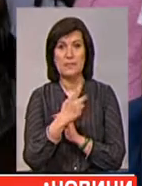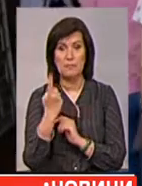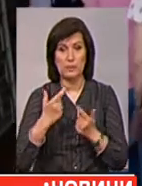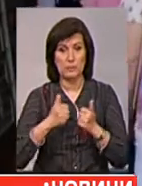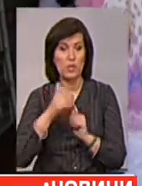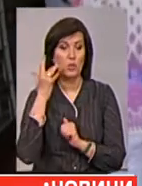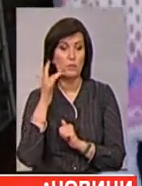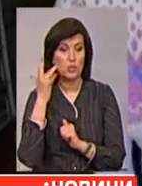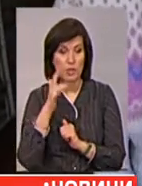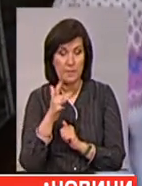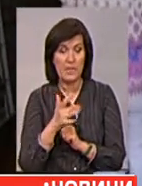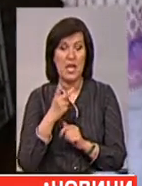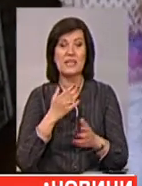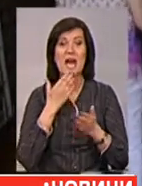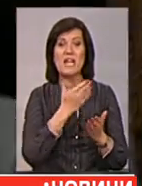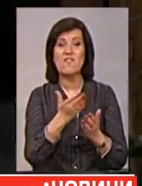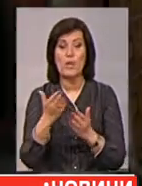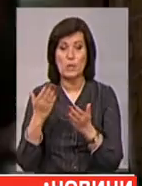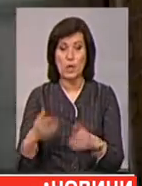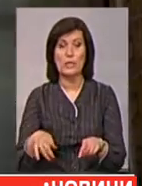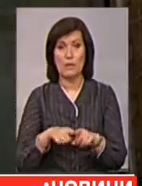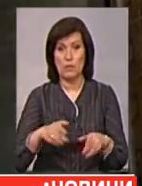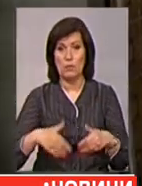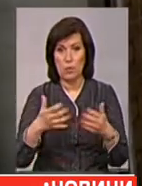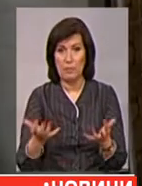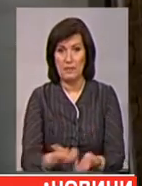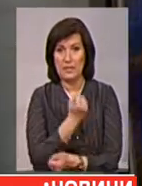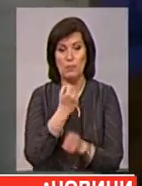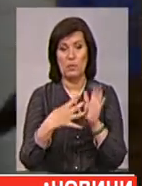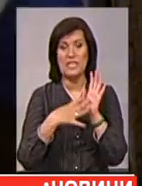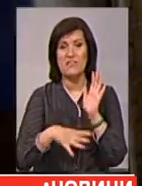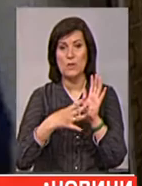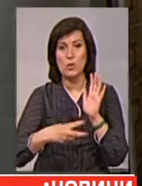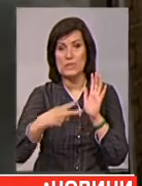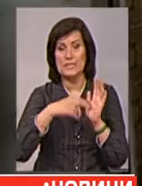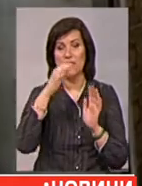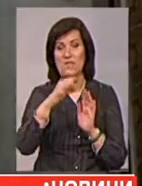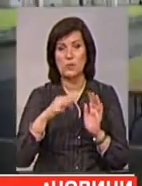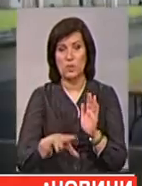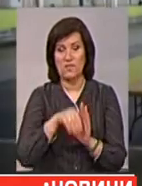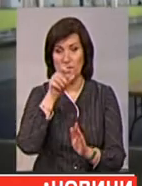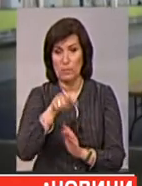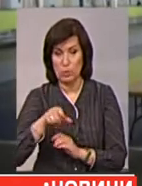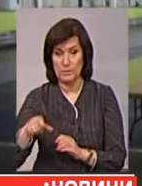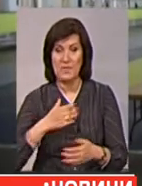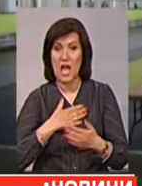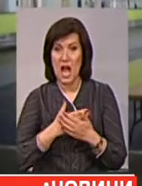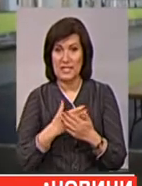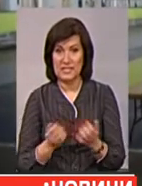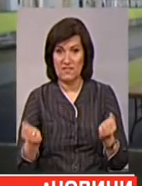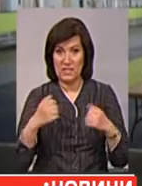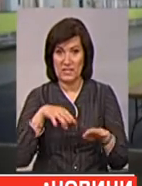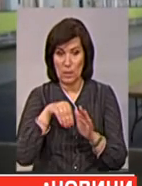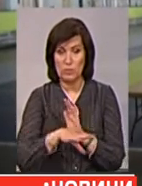США. На референдумі, що відбувся напередодні, такий крок підтримали понад 97% виборців. Активність на